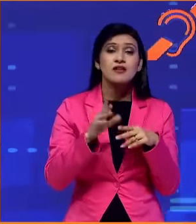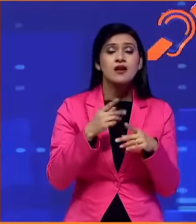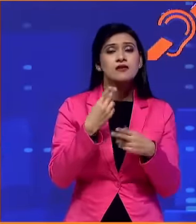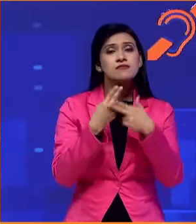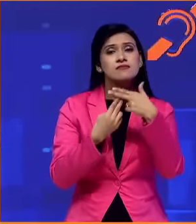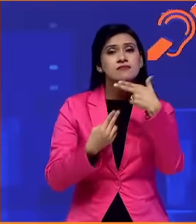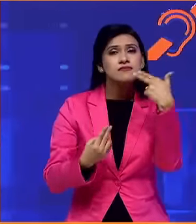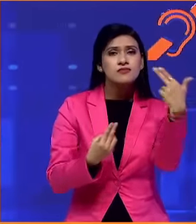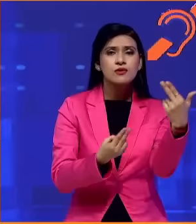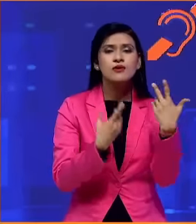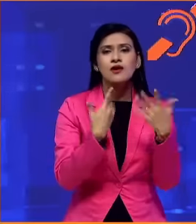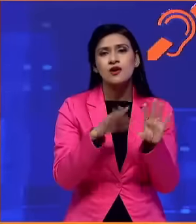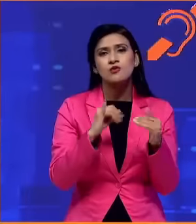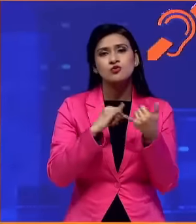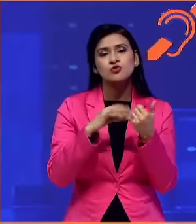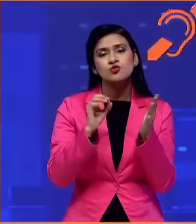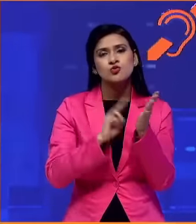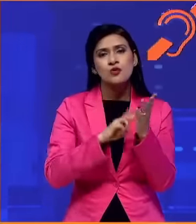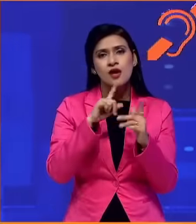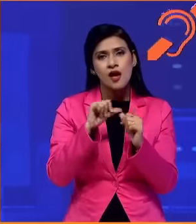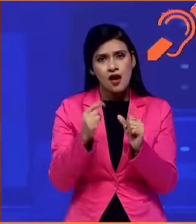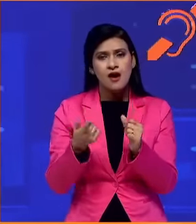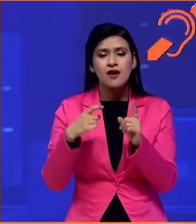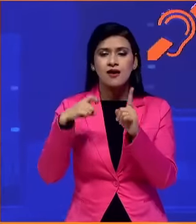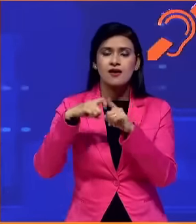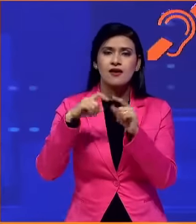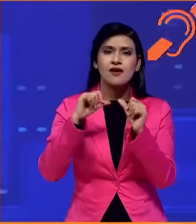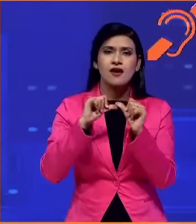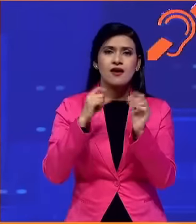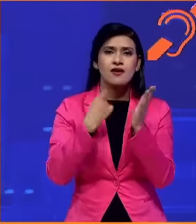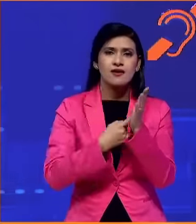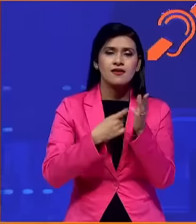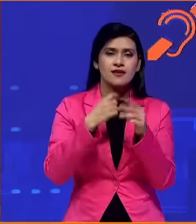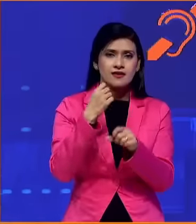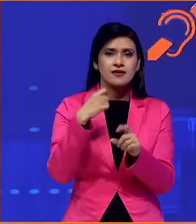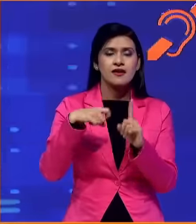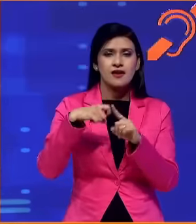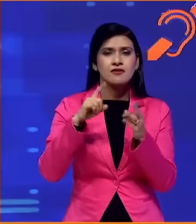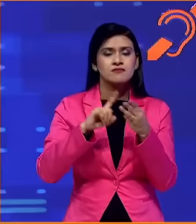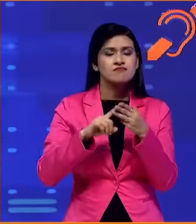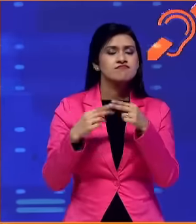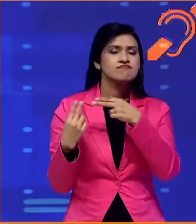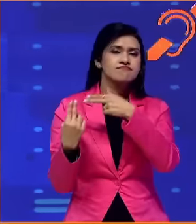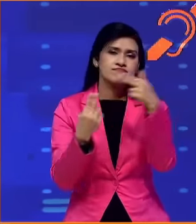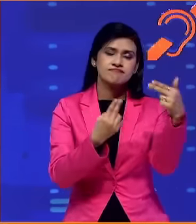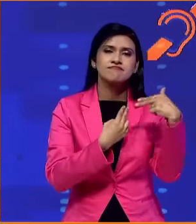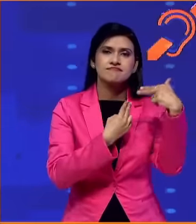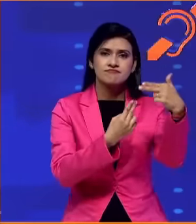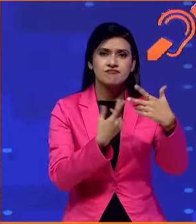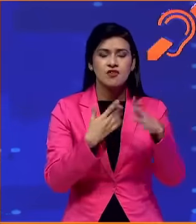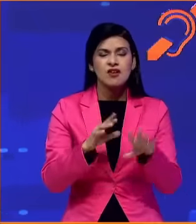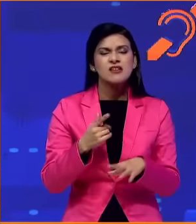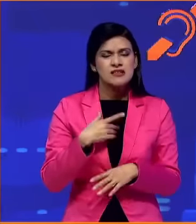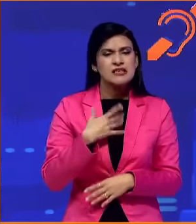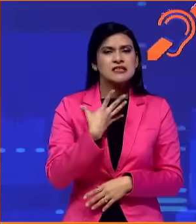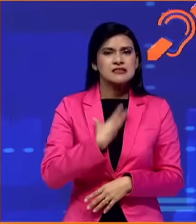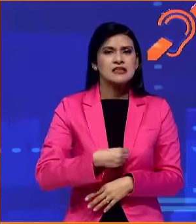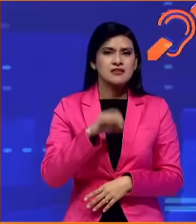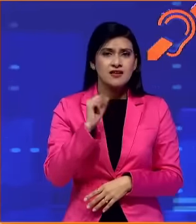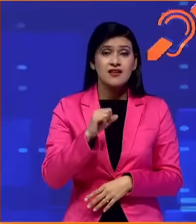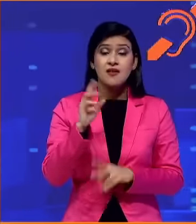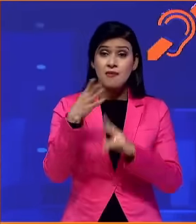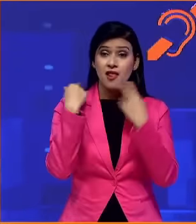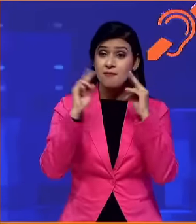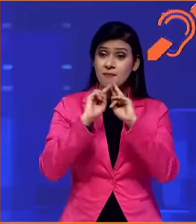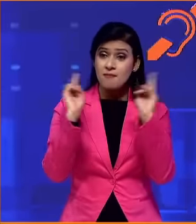जीऔरखरगेजीकोअपनास्पष्टीकरणजरूरदियाहोगा। उससमयसोनियागांधी कांग्रेसपार्टीकीअध्यक्षथीं।इसलिएयह बहुतदुर्भाग्यपूर्णथाकिहमारीबैठकनहींहोसकी। बैठकसे